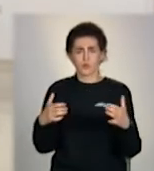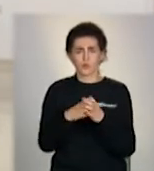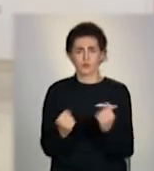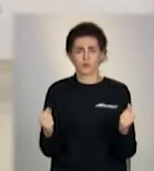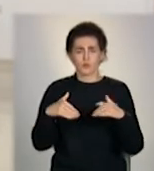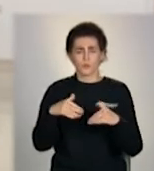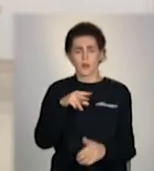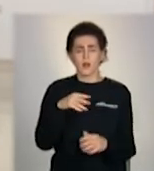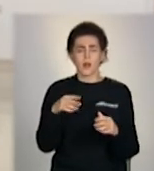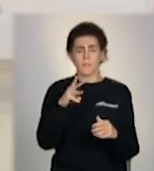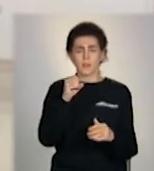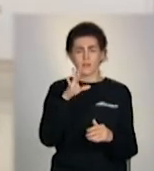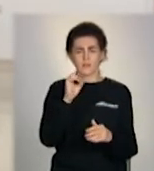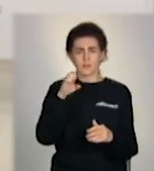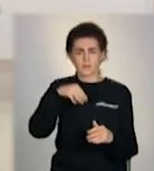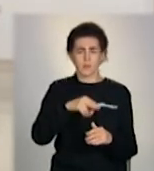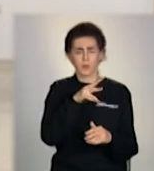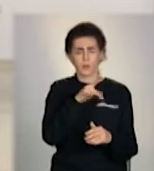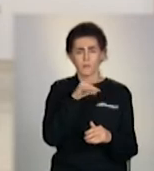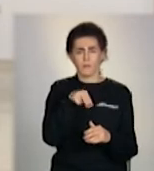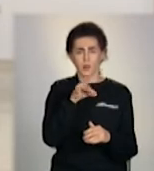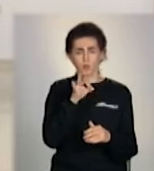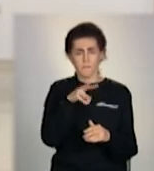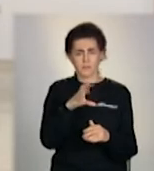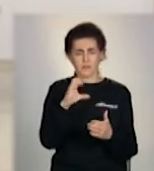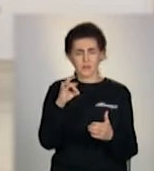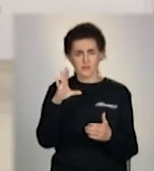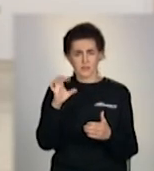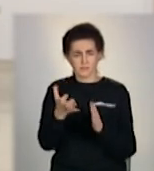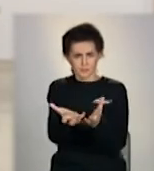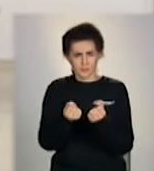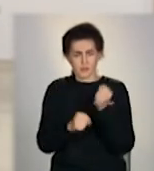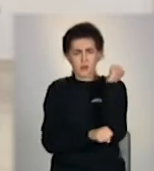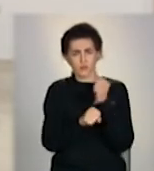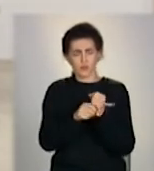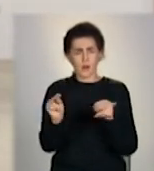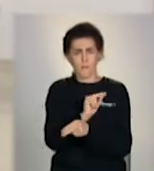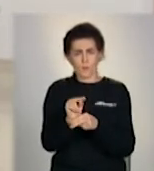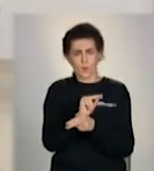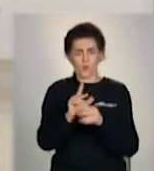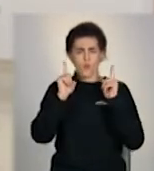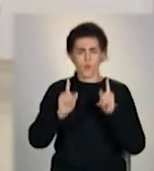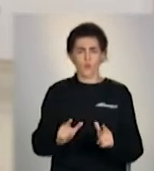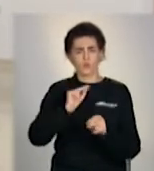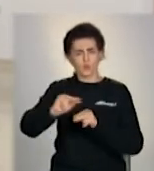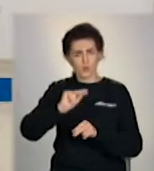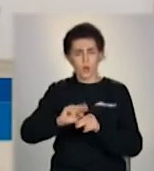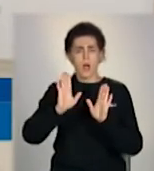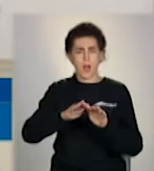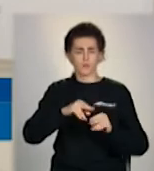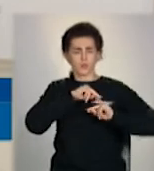на «Мединвестпромсервіс», набираємо групу слесарів-ремонтників з трудоустройством і послідовим обученням. Також збираємо